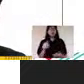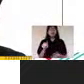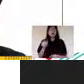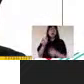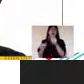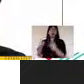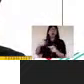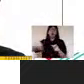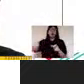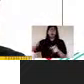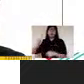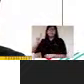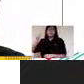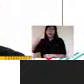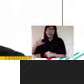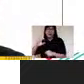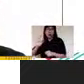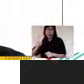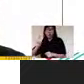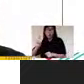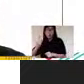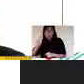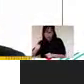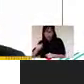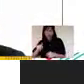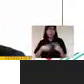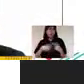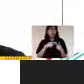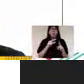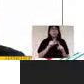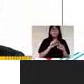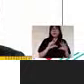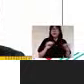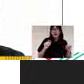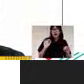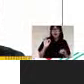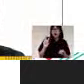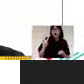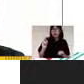user, ataupun employee dari OVO terhadap pentingnya